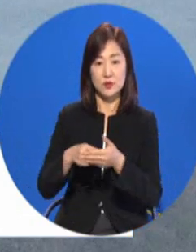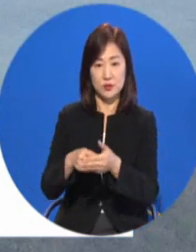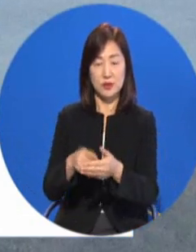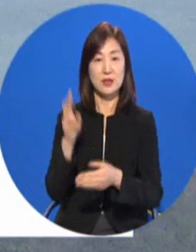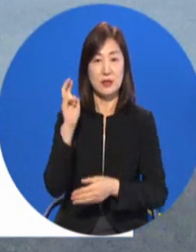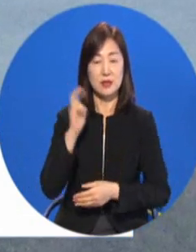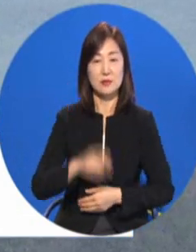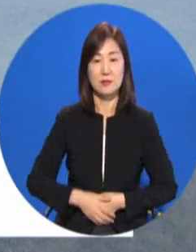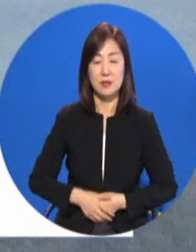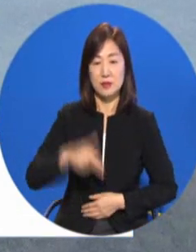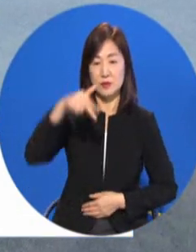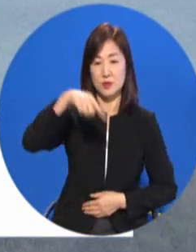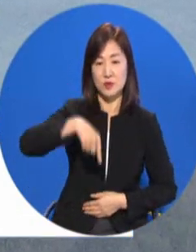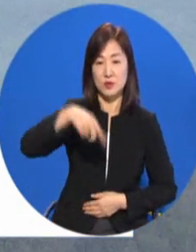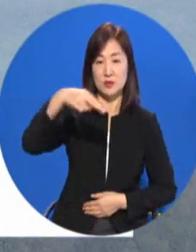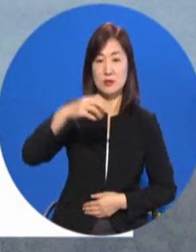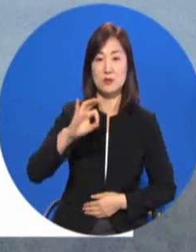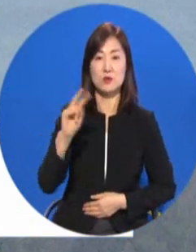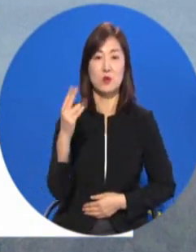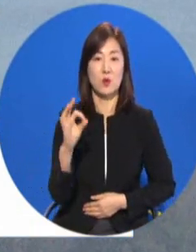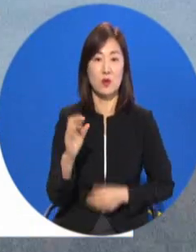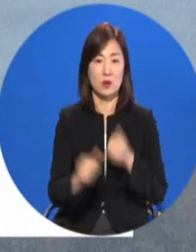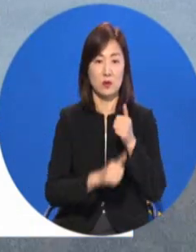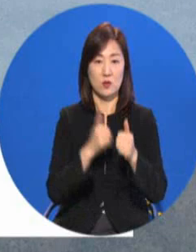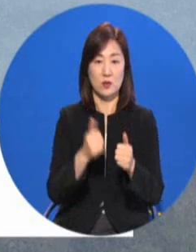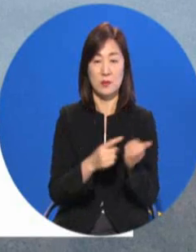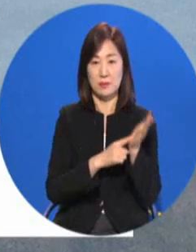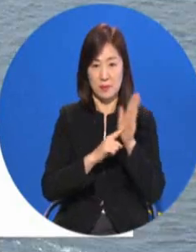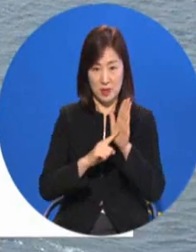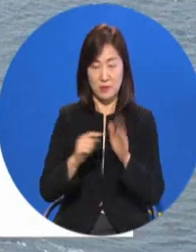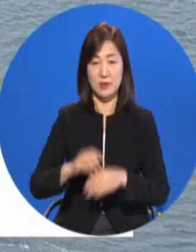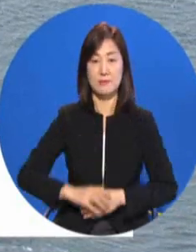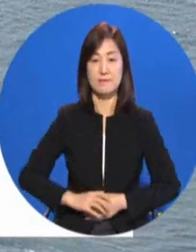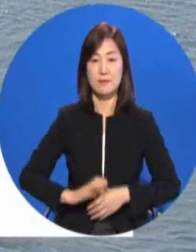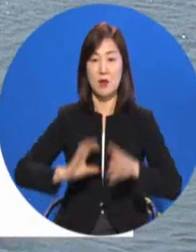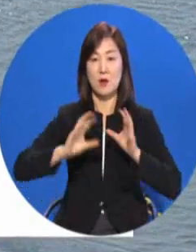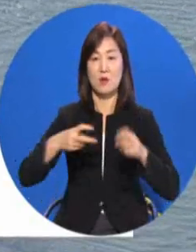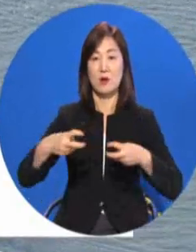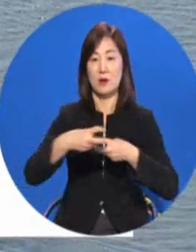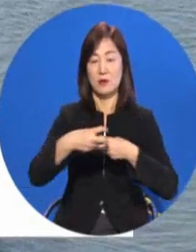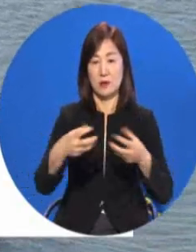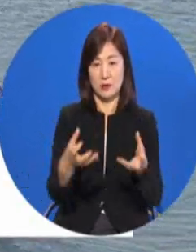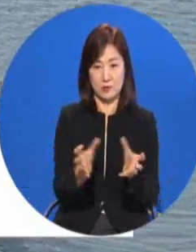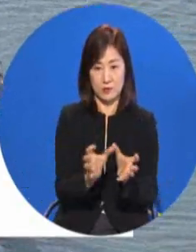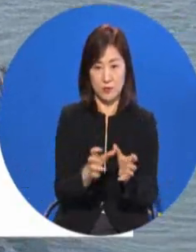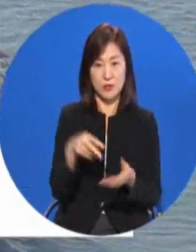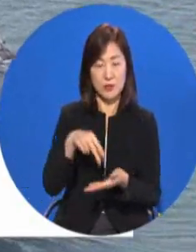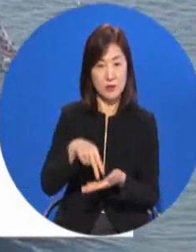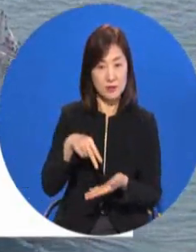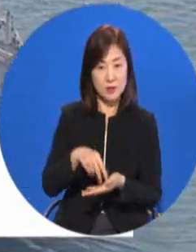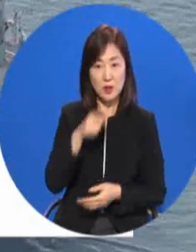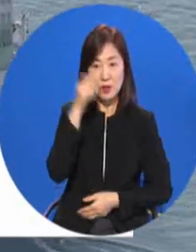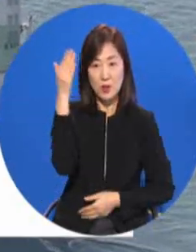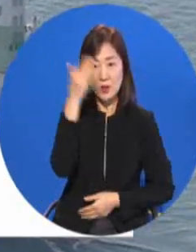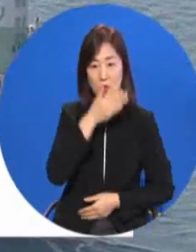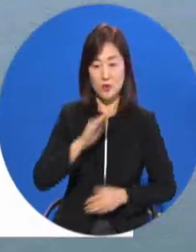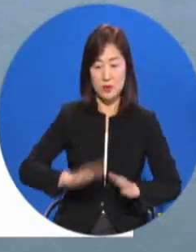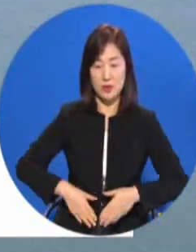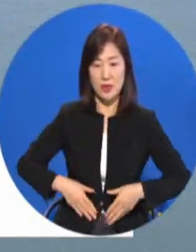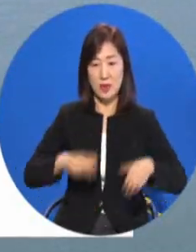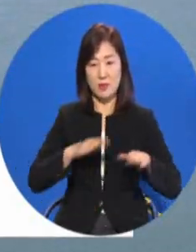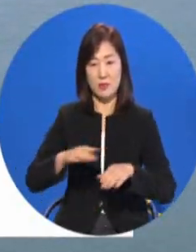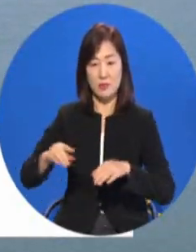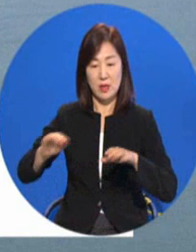의원실에 따르면 국토교통부는 최근 국도와 국지도 계획 수립을 위한 용역을 통해 여수 남의 해저터널 사업을